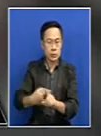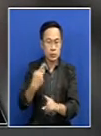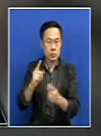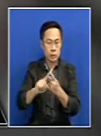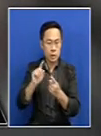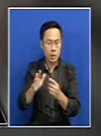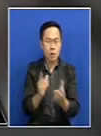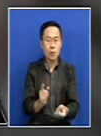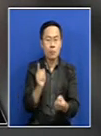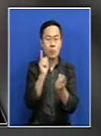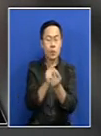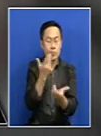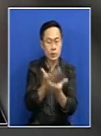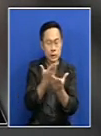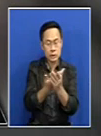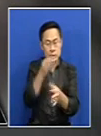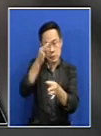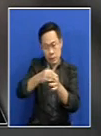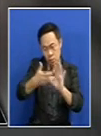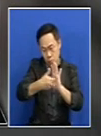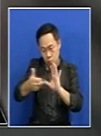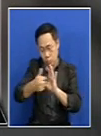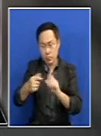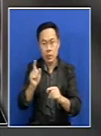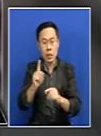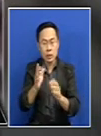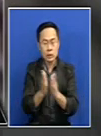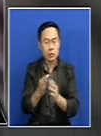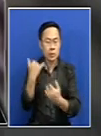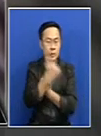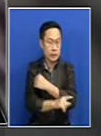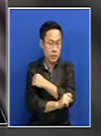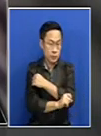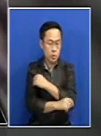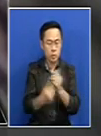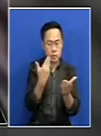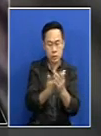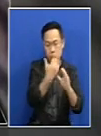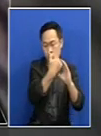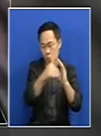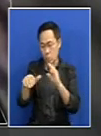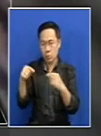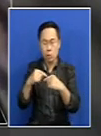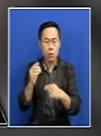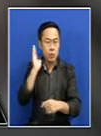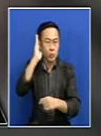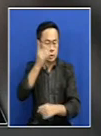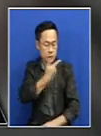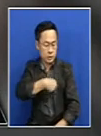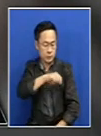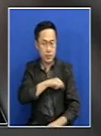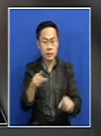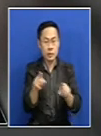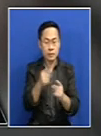กุมภาพันธ์พบเส้นทางการเงินจากบัญชีของนายเดวิดที่ธนาคารสิงคโปร์ถูกโอนเข้าบัญชีของชายชาวสเปนคนห